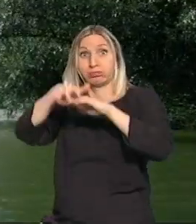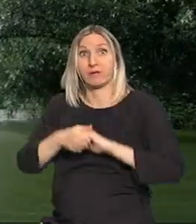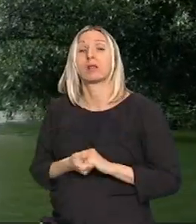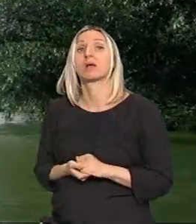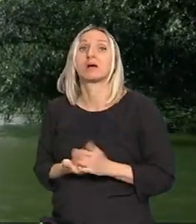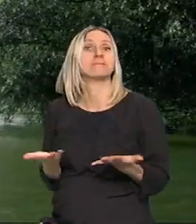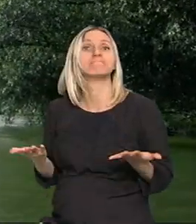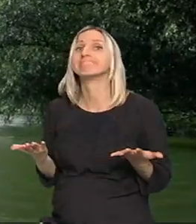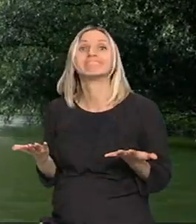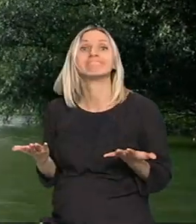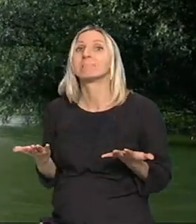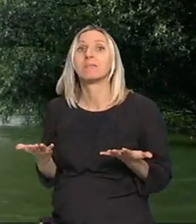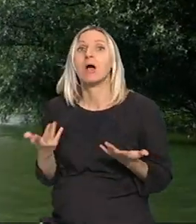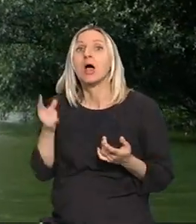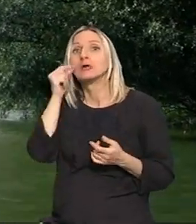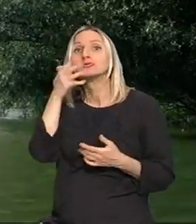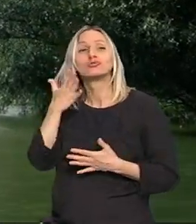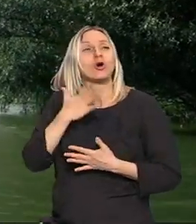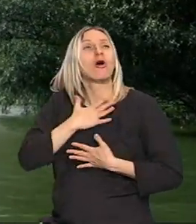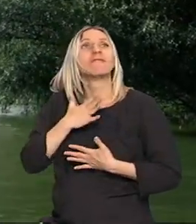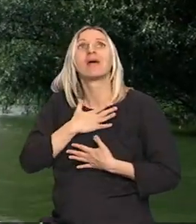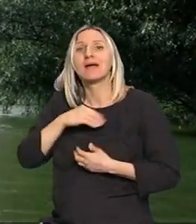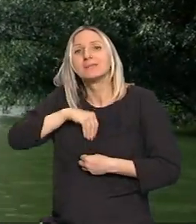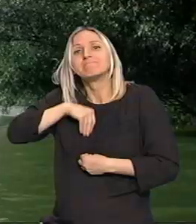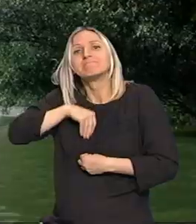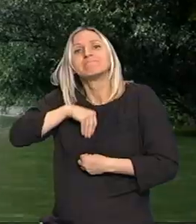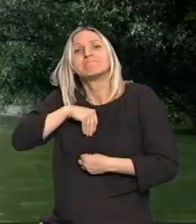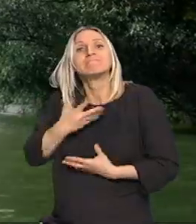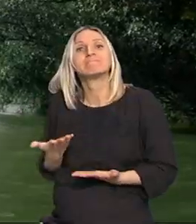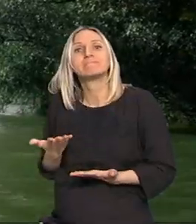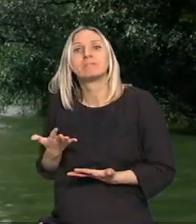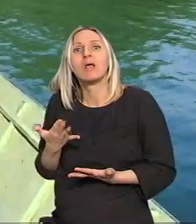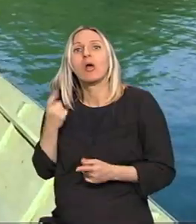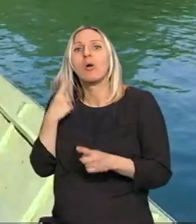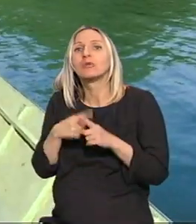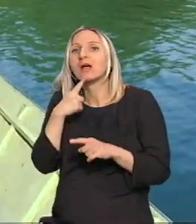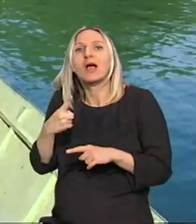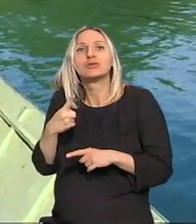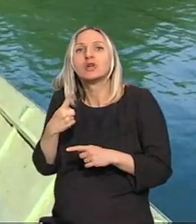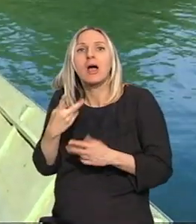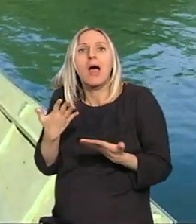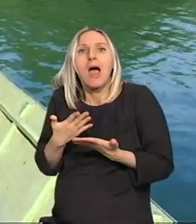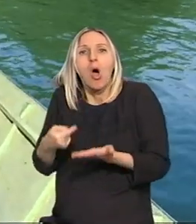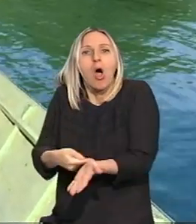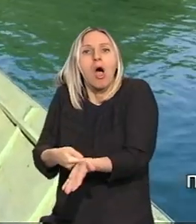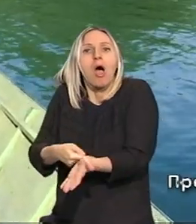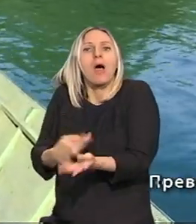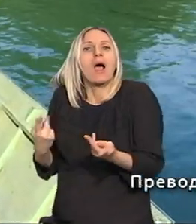to je jednostavno nešto što čoveku, što ja hoću da više puta sam rekao, uđe ti pod kožu to i onda